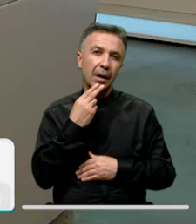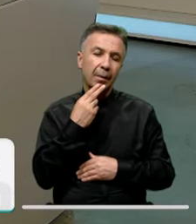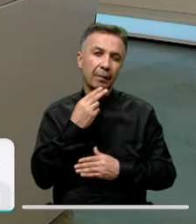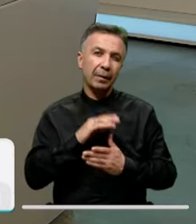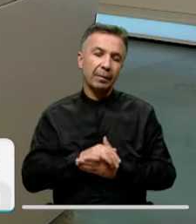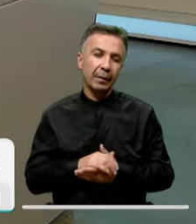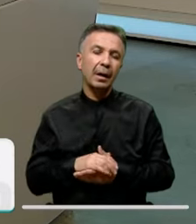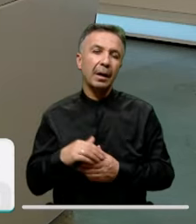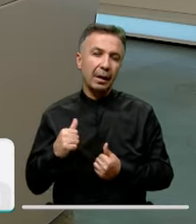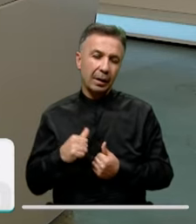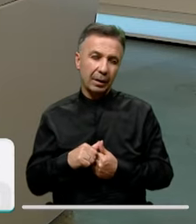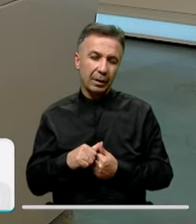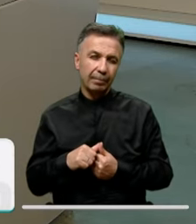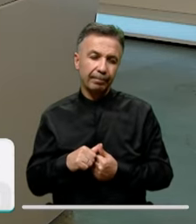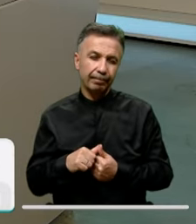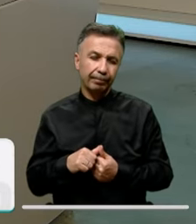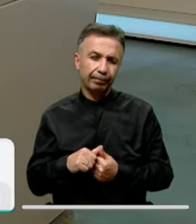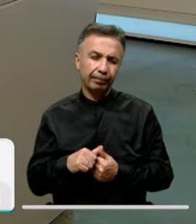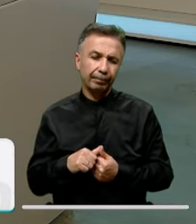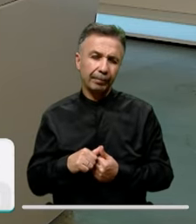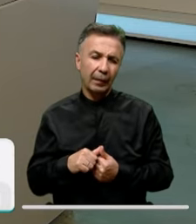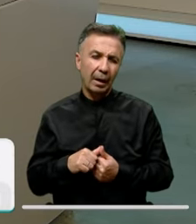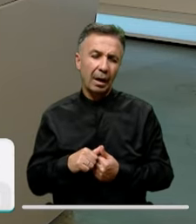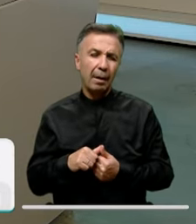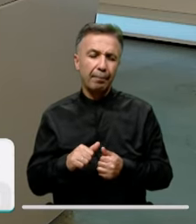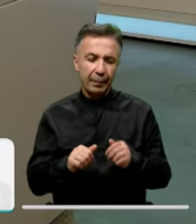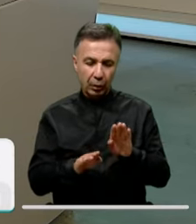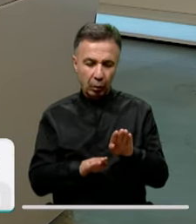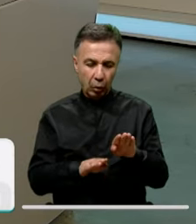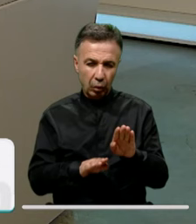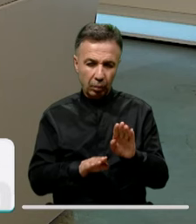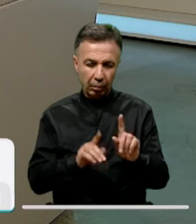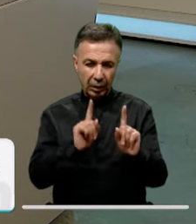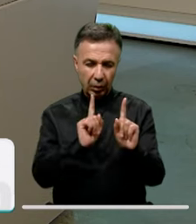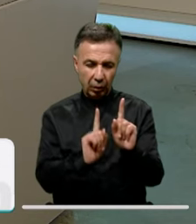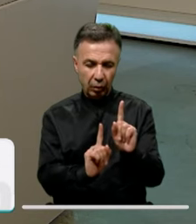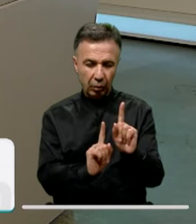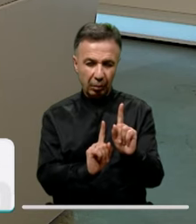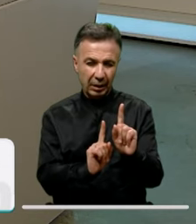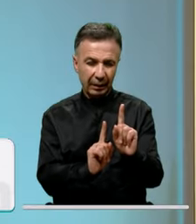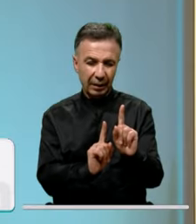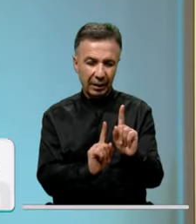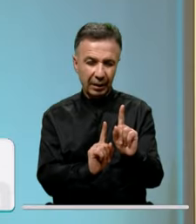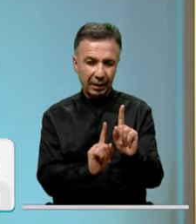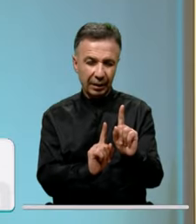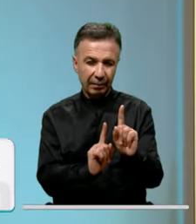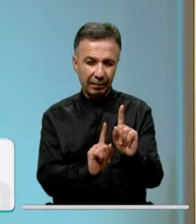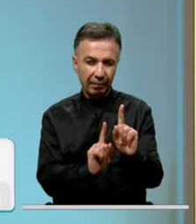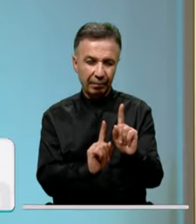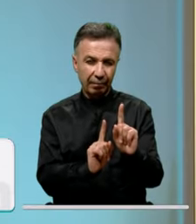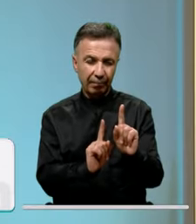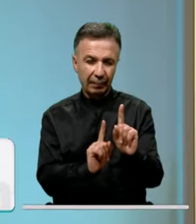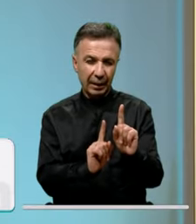hanımefendinin eşi, burada beyefendinin eşi, bir topuk mesafesi gerisindeyse, şunları ayak varsayalım